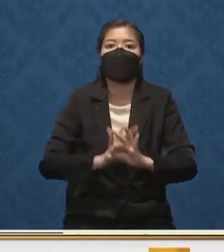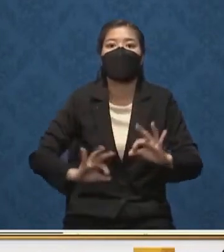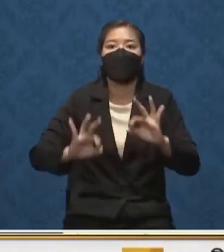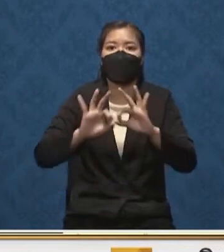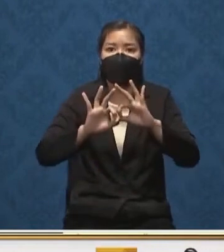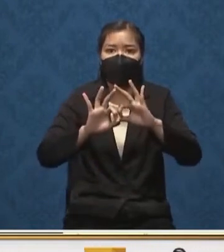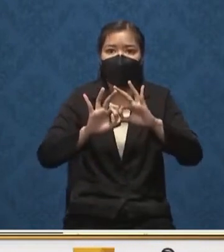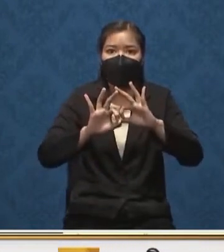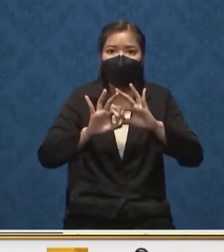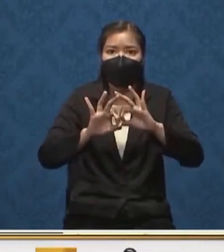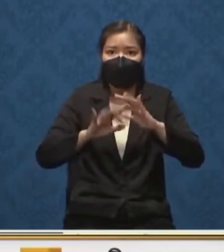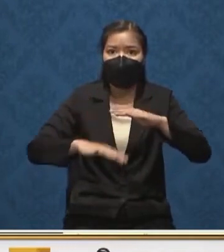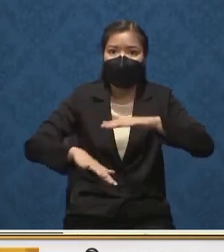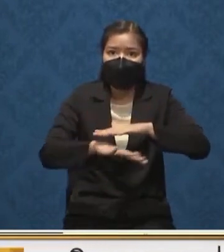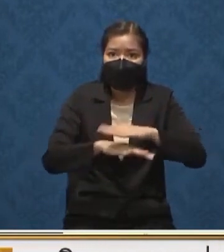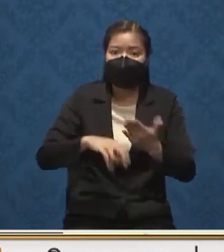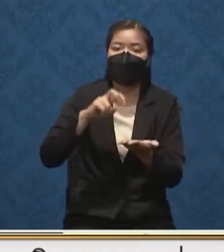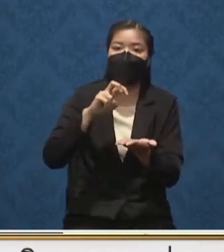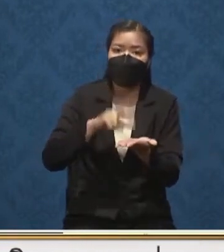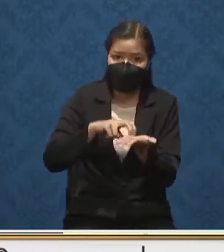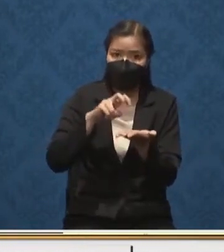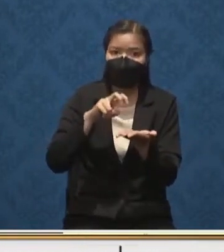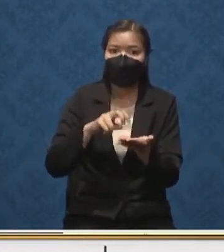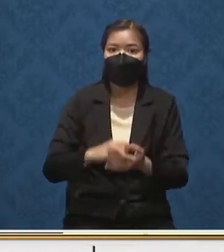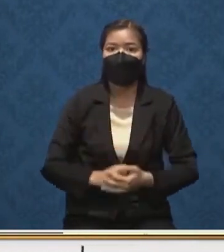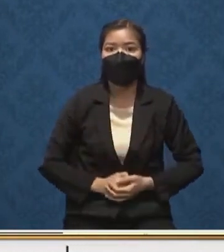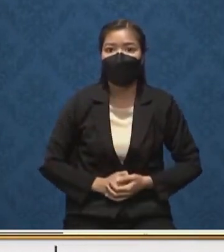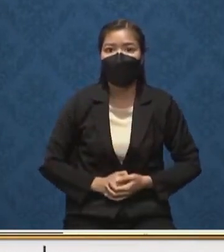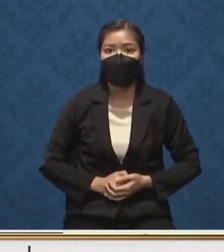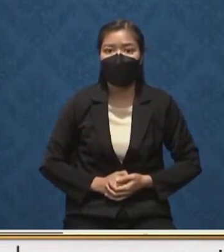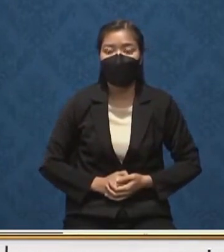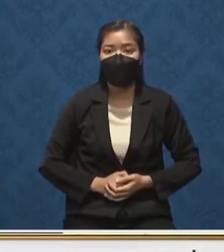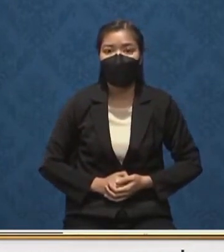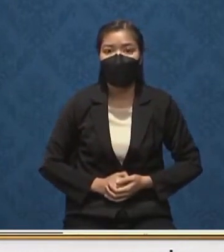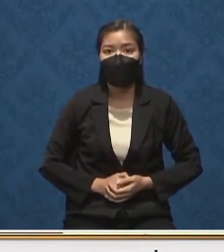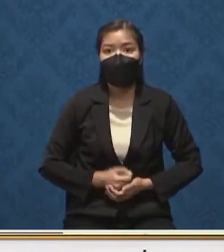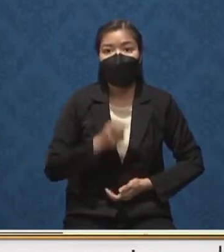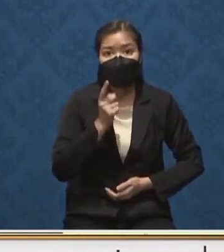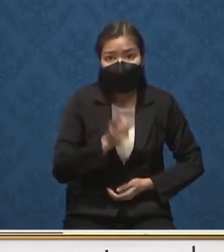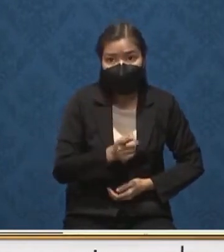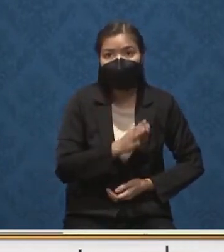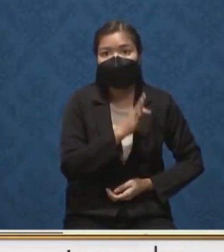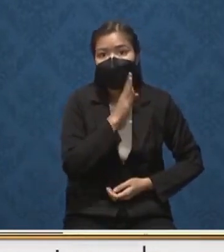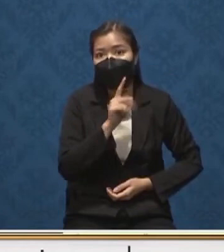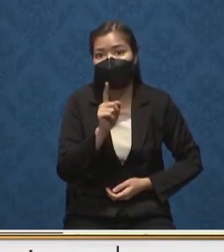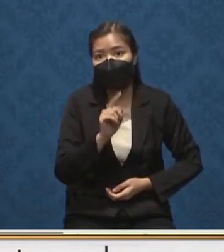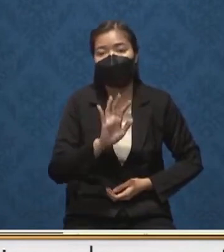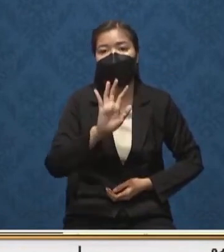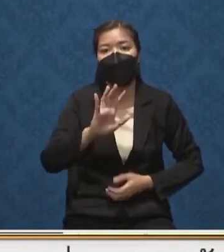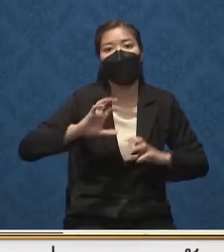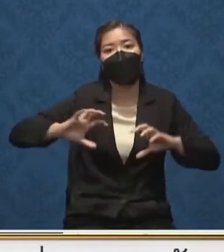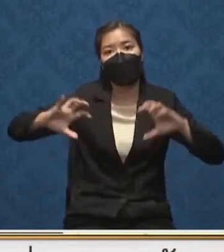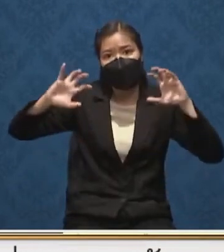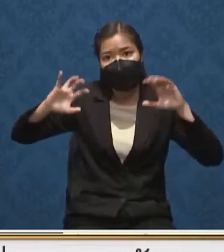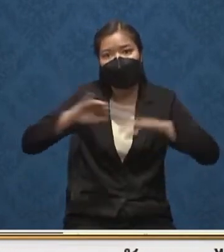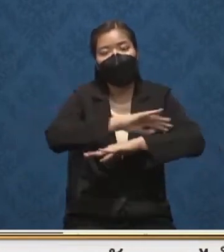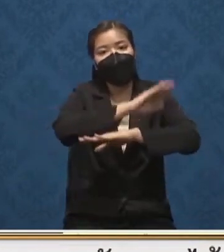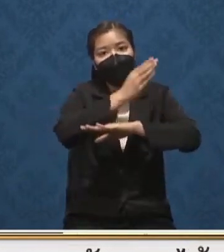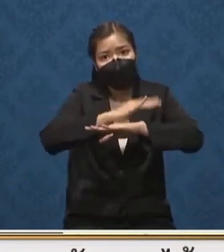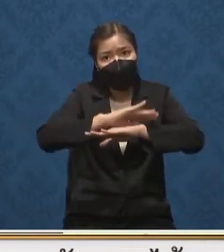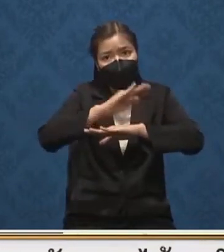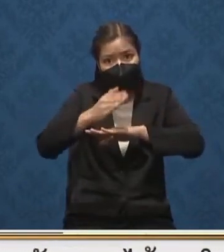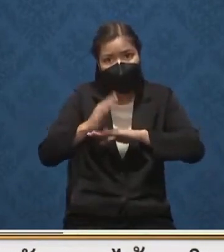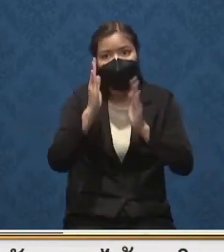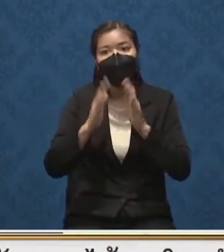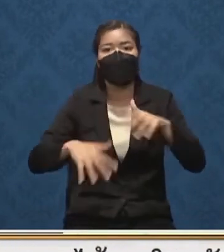เนี่ยว่ามันชอบทำไม่ชอบทำอย่างไรเป็นมาอย่างไรไม่ว่าจะของรัฐของอุทยานของประชาชนที่มีคดีอะไรก็แล้วแต่